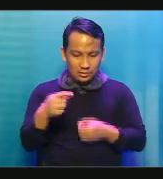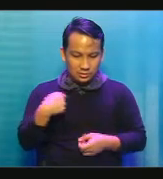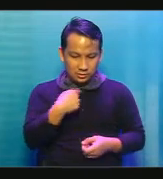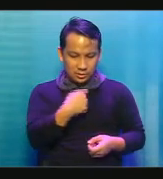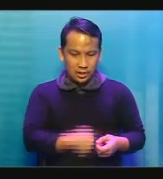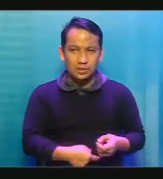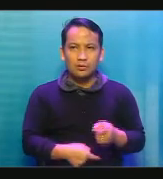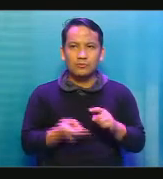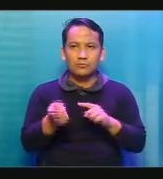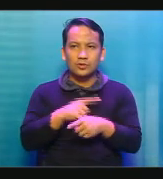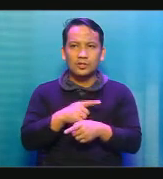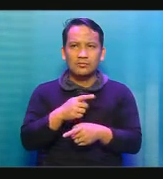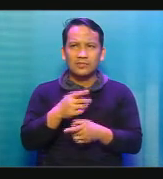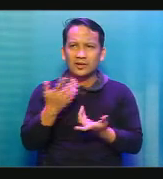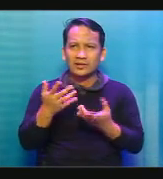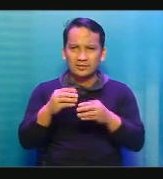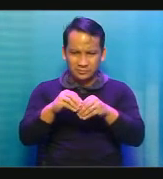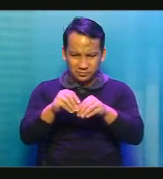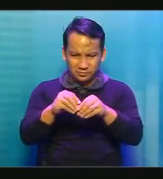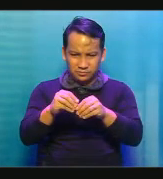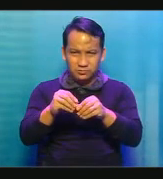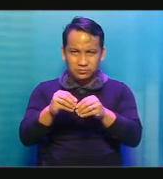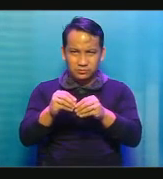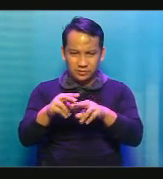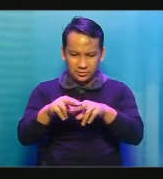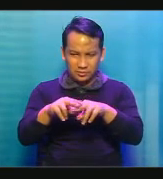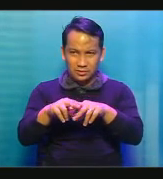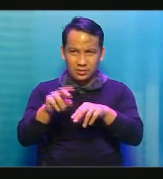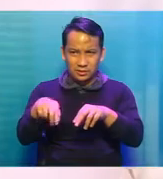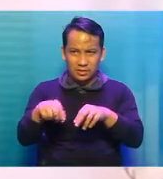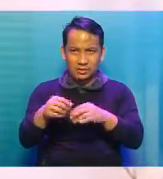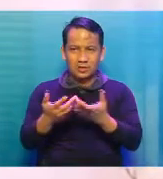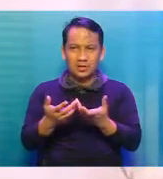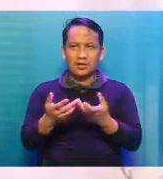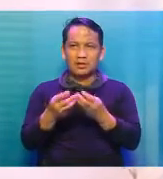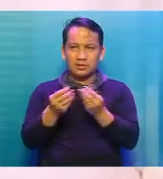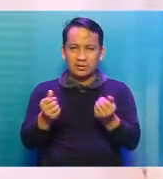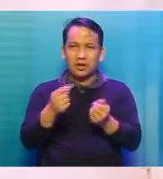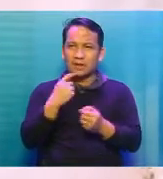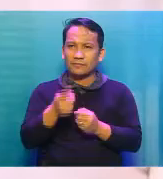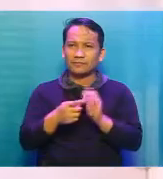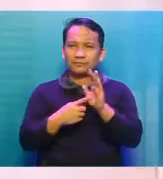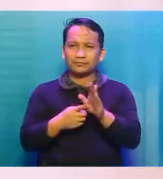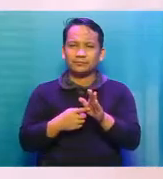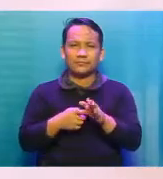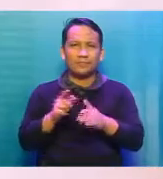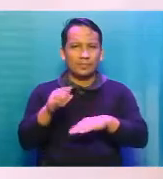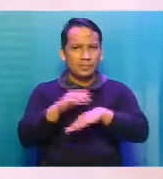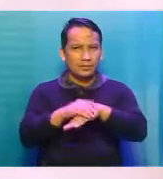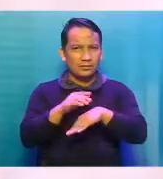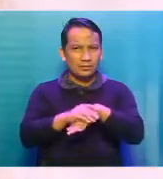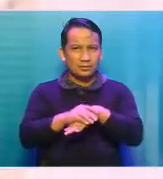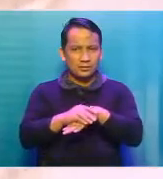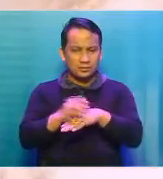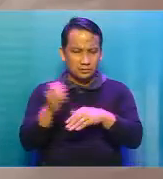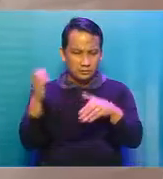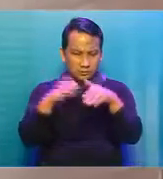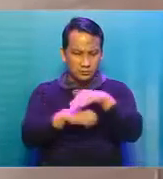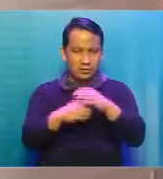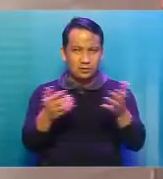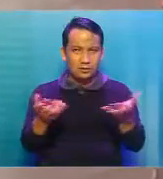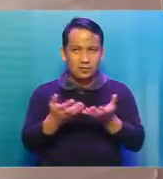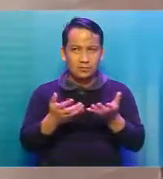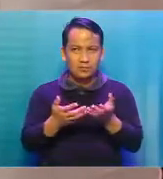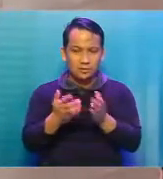Ang mga ito, gawa sa tinulaw na asin o saline solution. Ayon sa customs, red flag na kung ipapasok ang mga bakuna sa